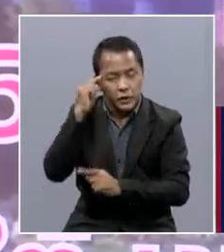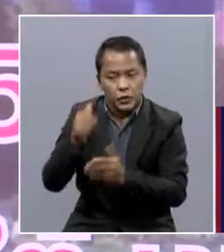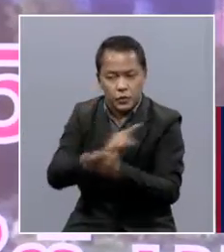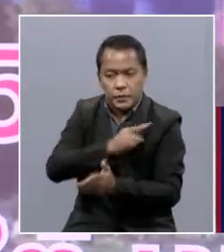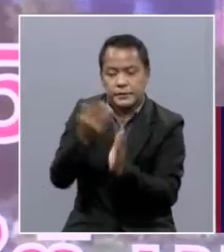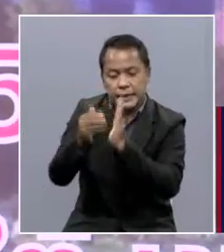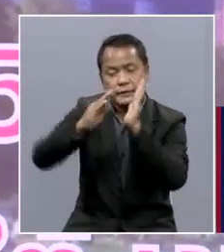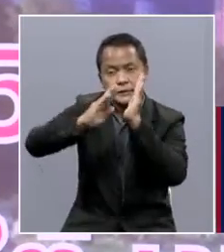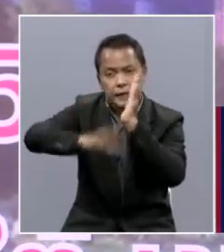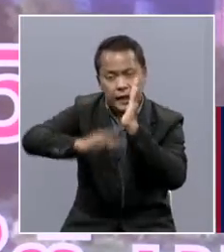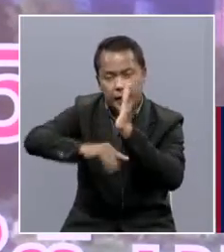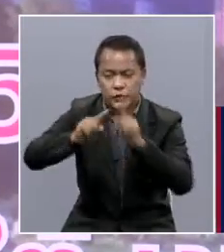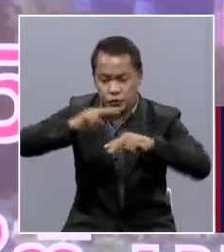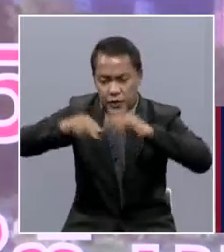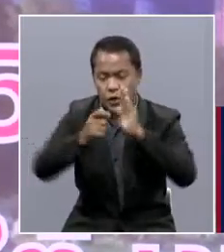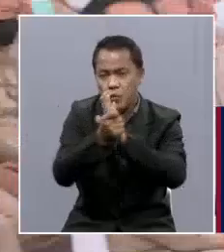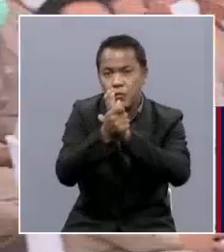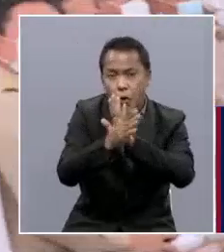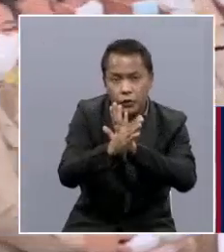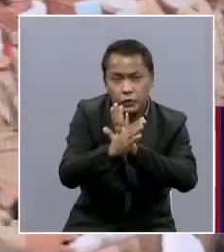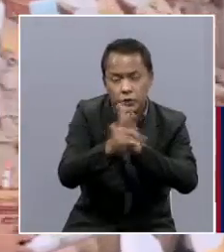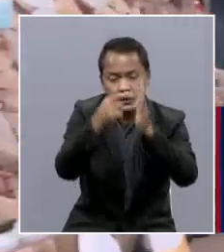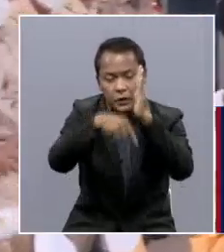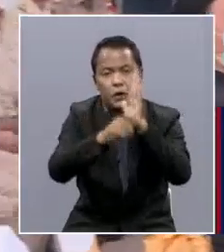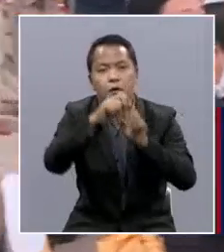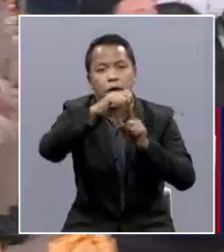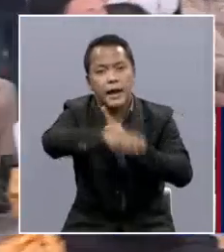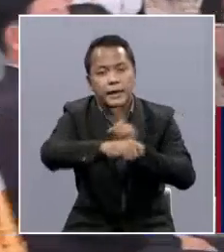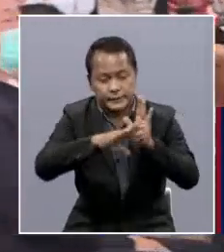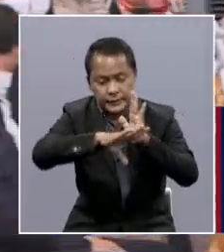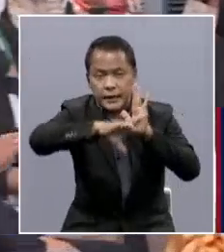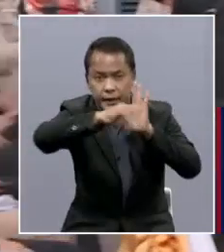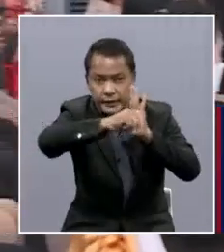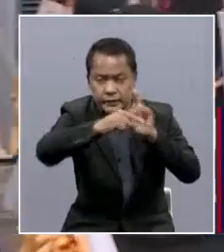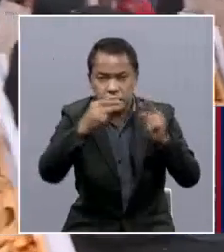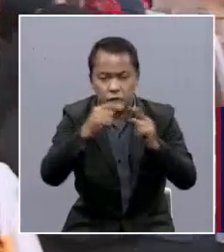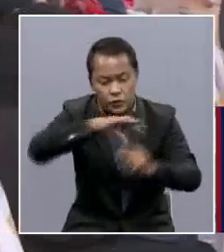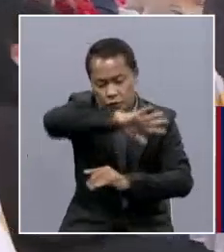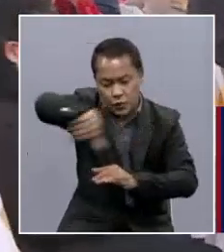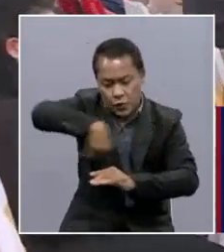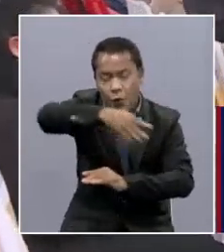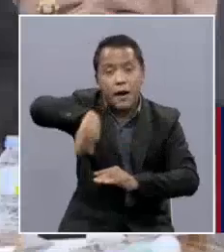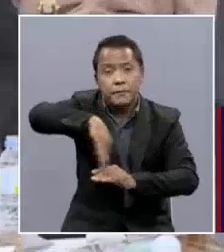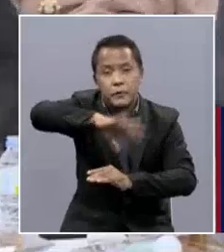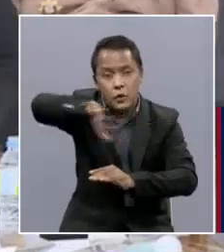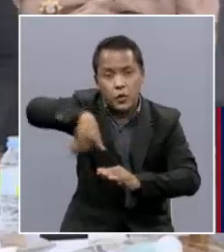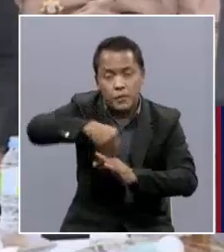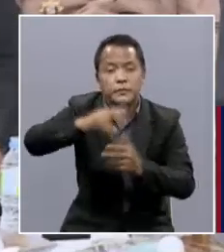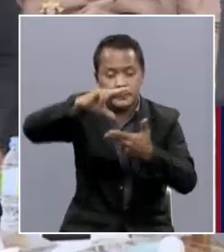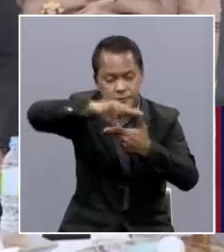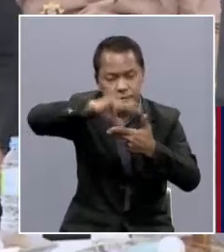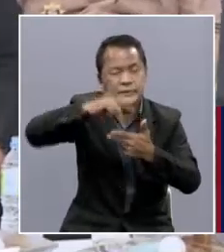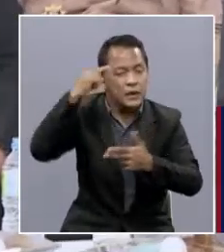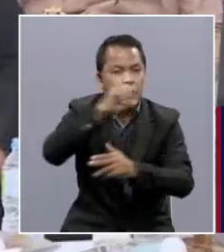แม่ทัพอีสานใต้ดูแลตั้งแต่อุบลราชธานีลงมาถึงโคราชและชัยภูมิโดยภาพรวมทั้งภาคนะฮะพลังประชารัฐ